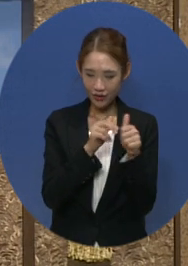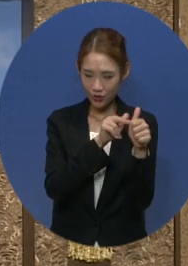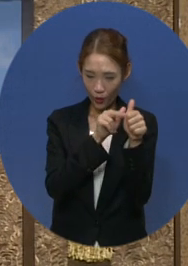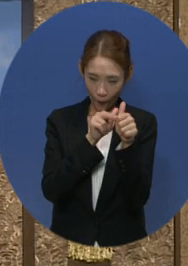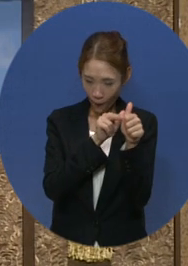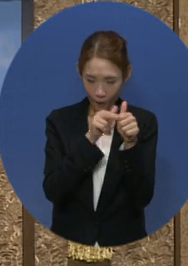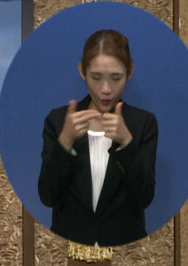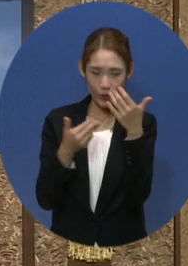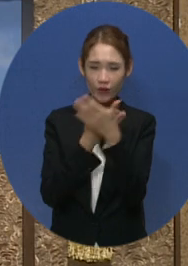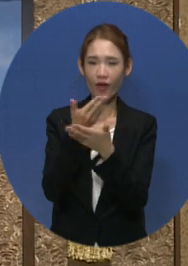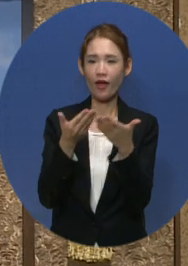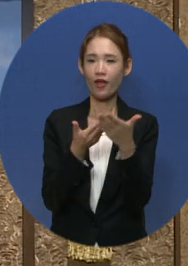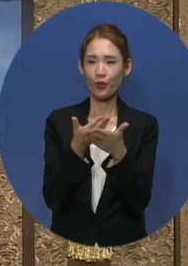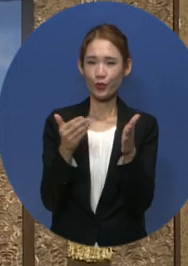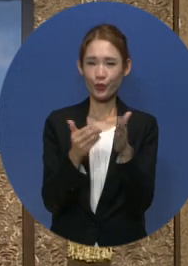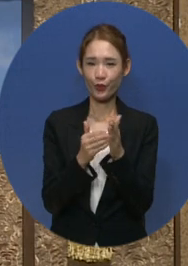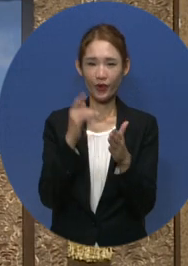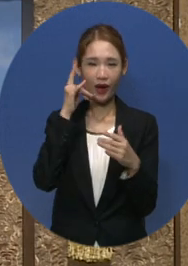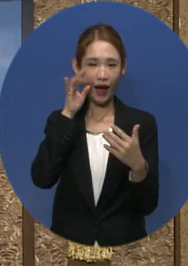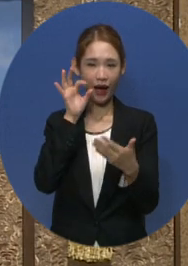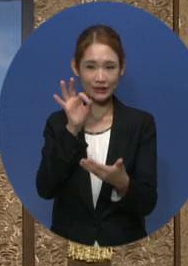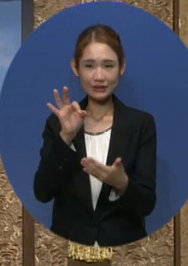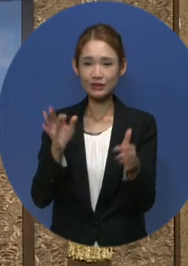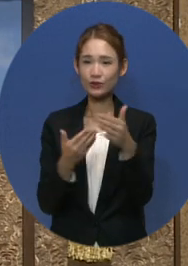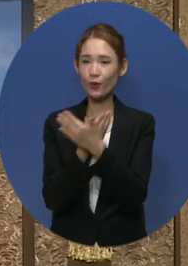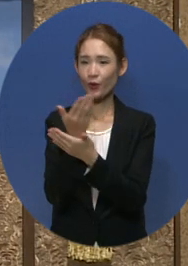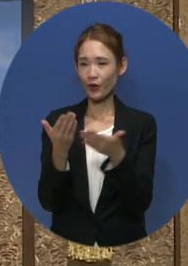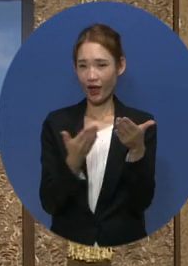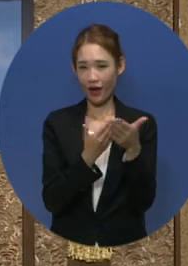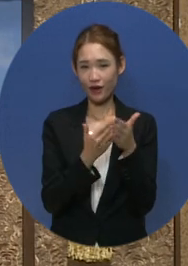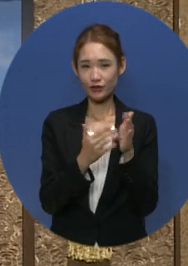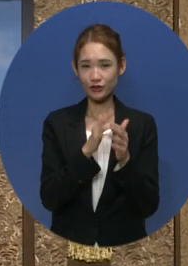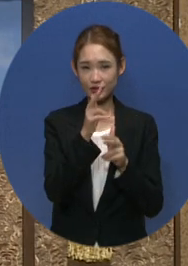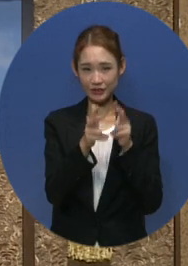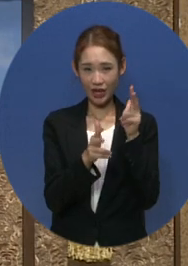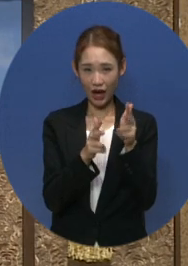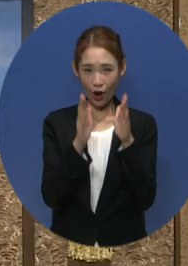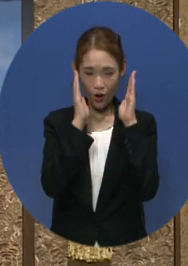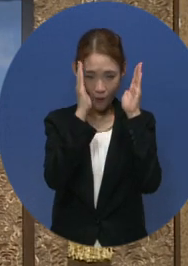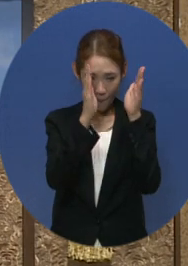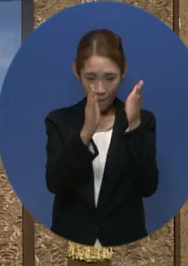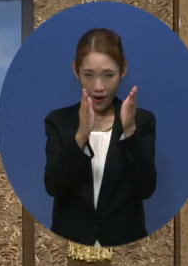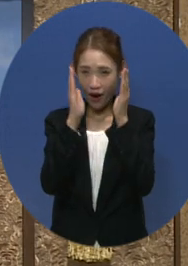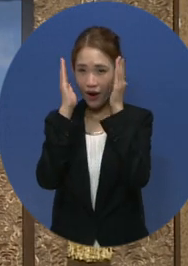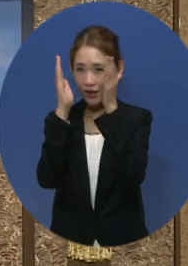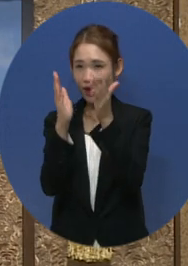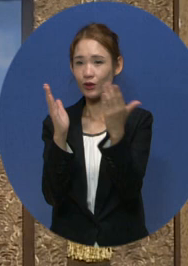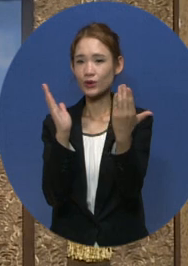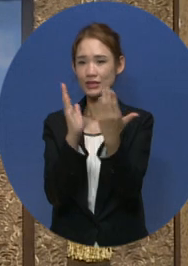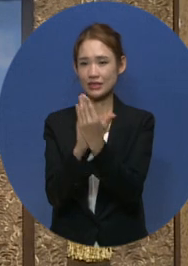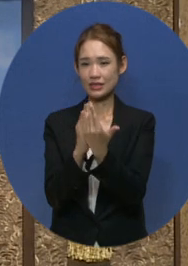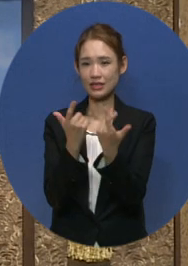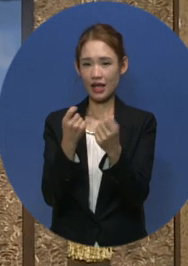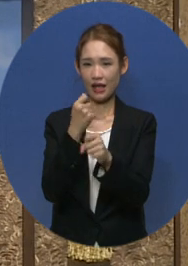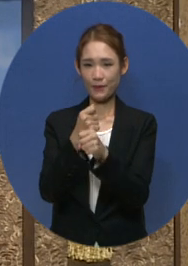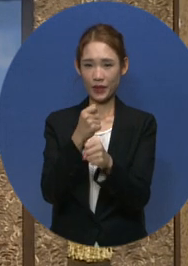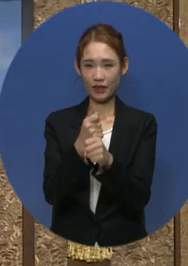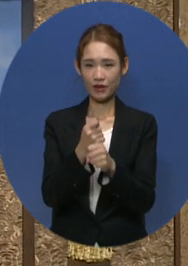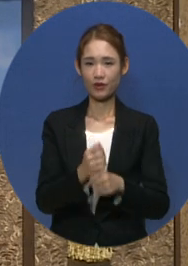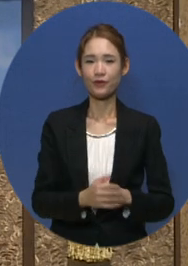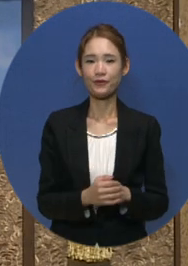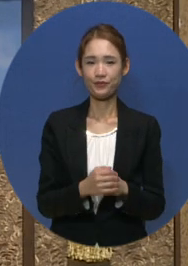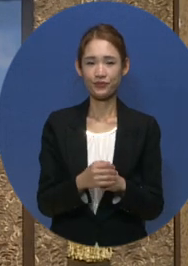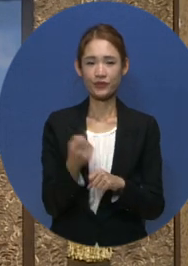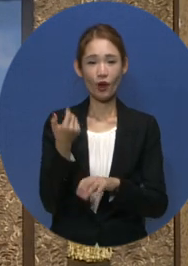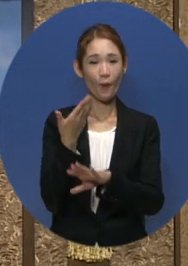나누고 가치도 나누고 예. 또 사업 방향도 일치하게 하고 그렇게 하고 있고요. 그